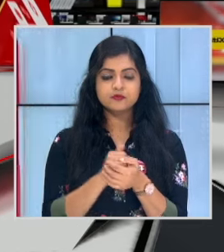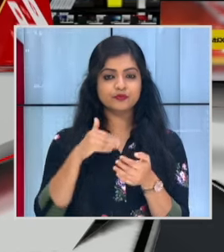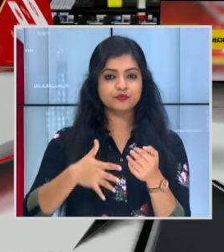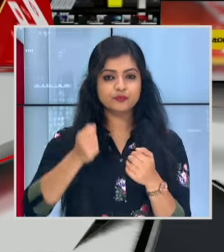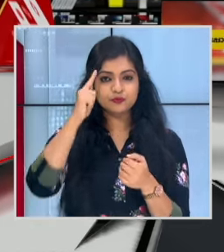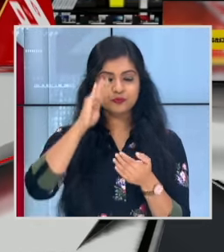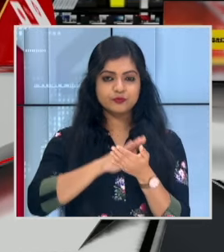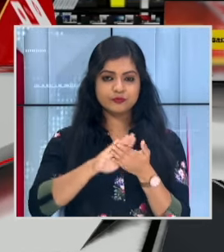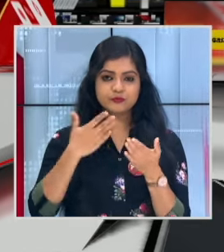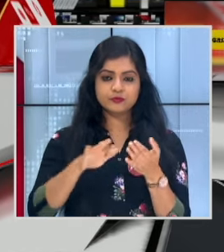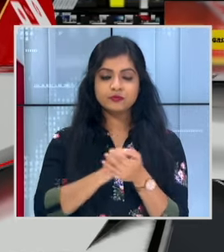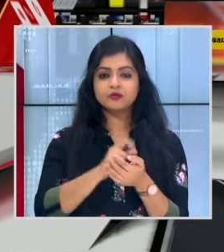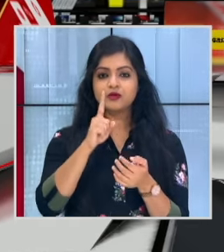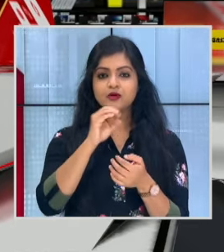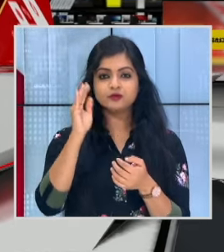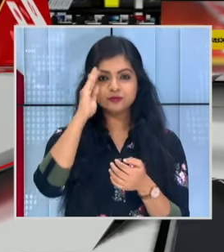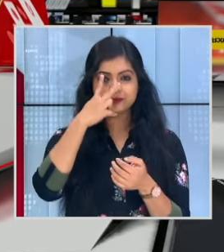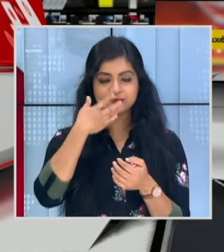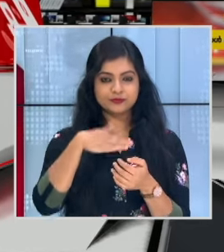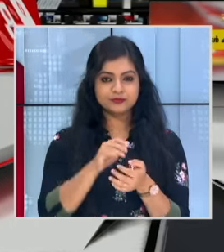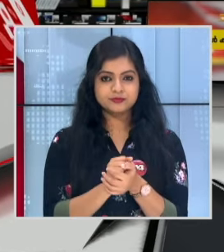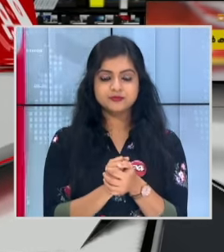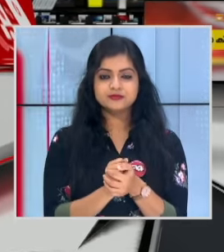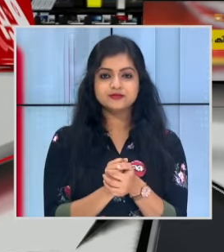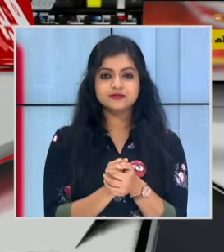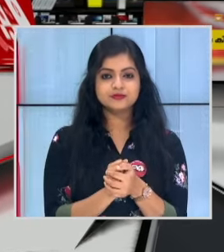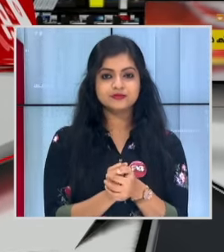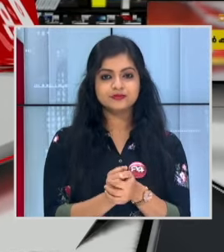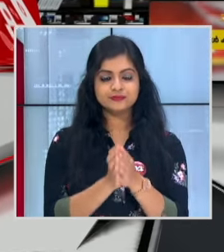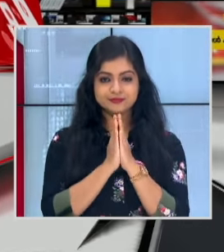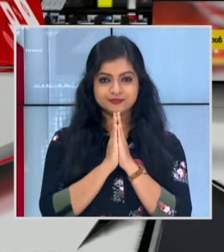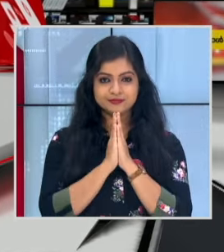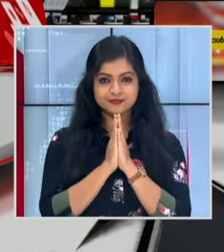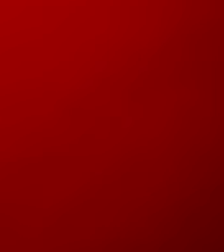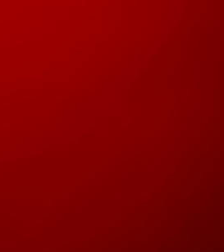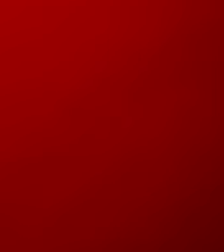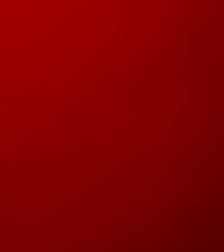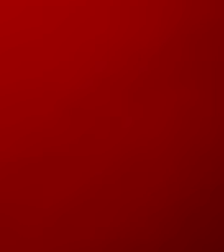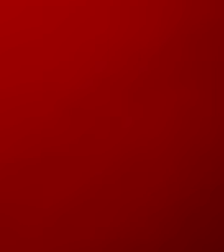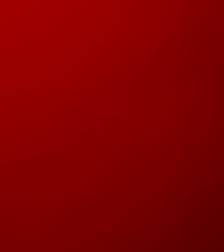ഇതോടെ ഇപ്പോൾ കിട്ടിയത് പൂർണ്ണമാകുന്നു. ഇനി 100 വാർത്തകളുടെ സമയം. ഹണ്ടർ ന്യൂസ് കാണാം. ശ്രീലക്ഷ്മി എത്തും. നമസ്കാരം.